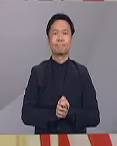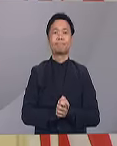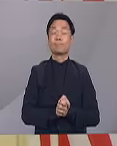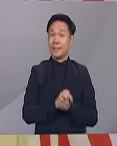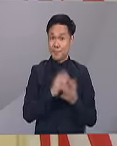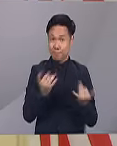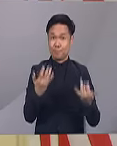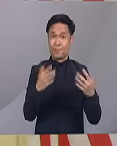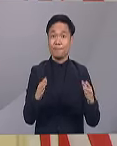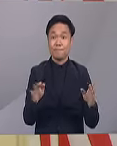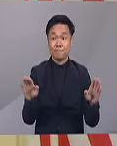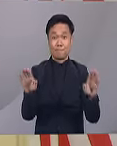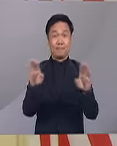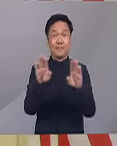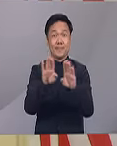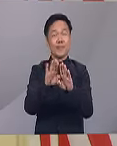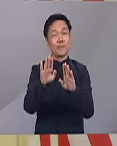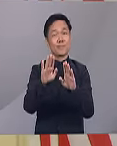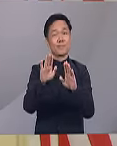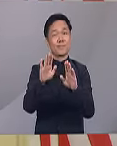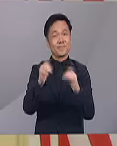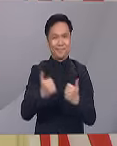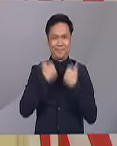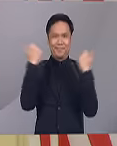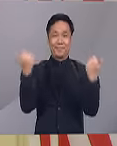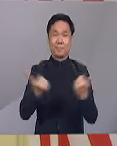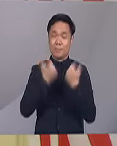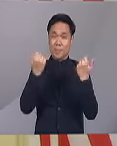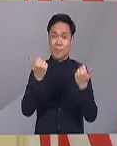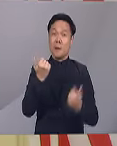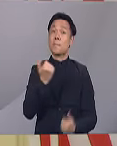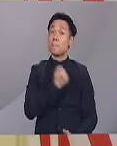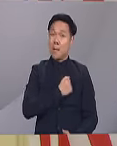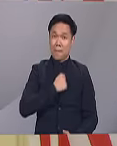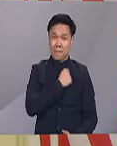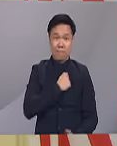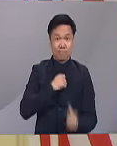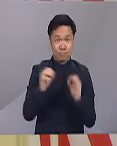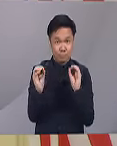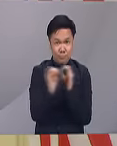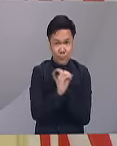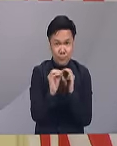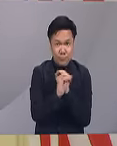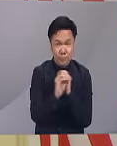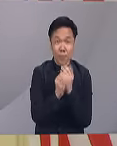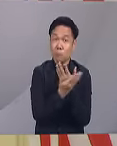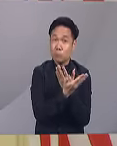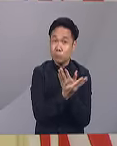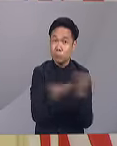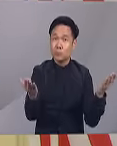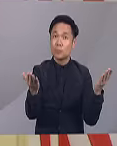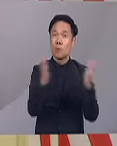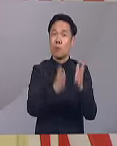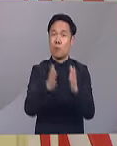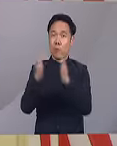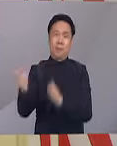ingin mengucapkan selamat Hari Raya Aidilfitri, maaf zahir dan batin kepada seluruh Muslimin